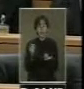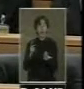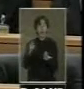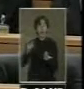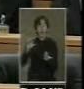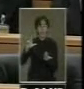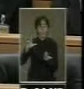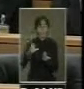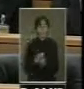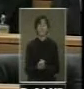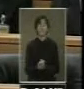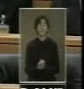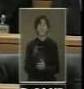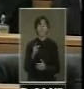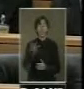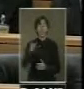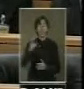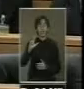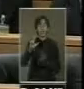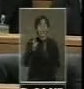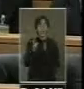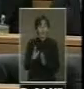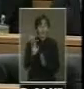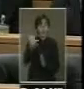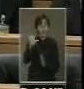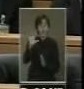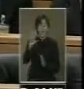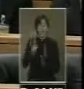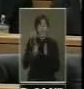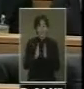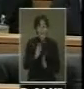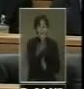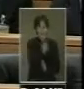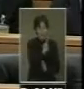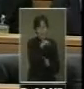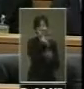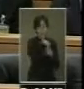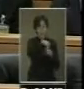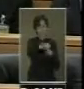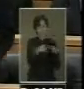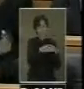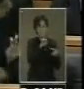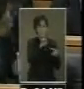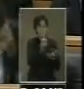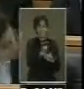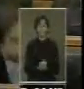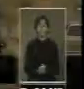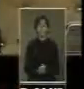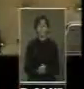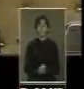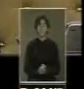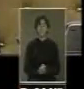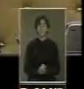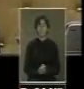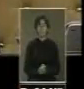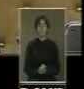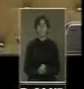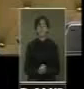มาคมช.มี5คน2คนอยู่ในพรรคท่านครับขอบคุณครับ